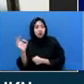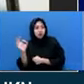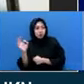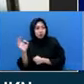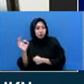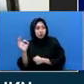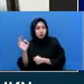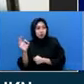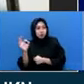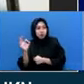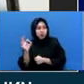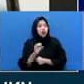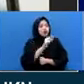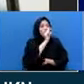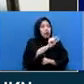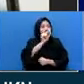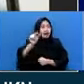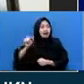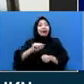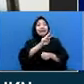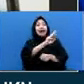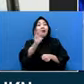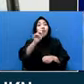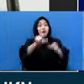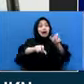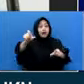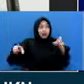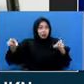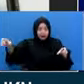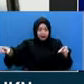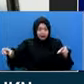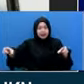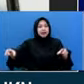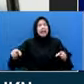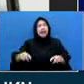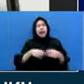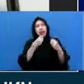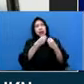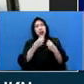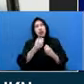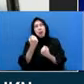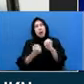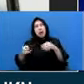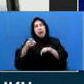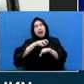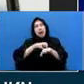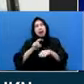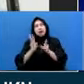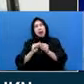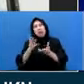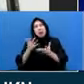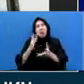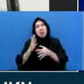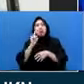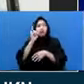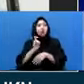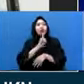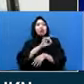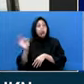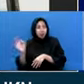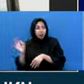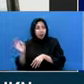ee undangan yang hadir pada saat HUT RI ke-79 nanti di IKN oke nah kami